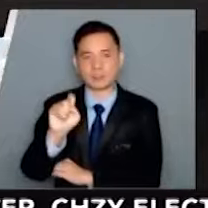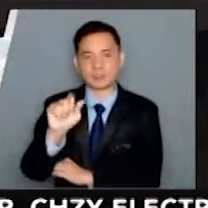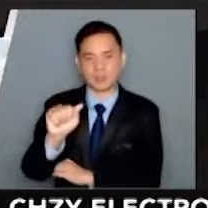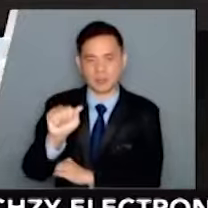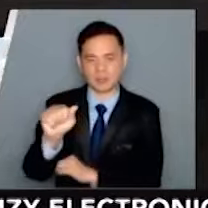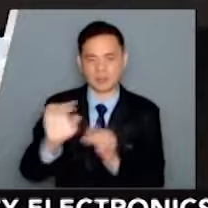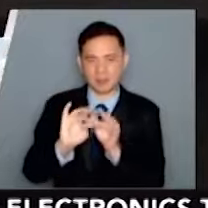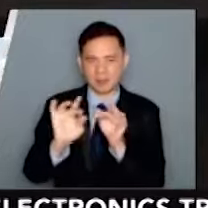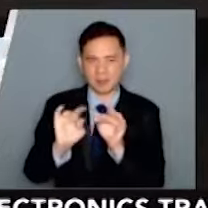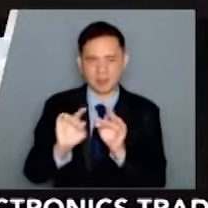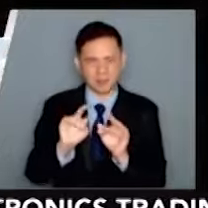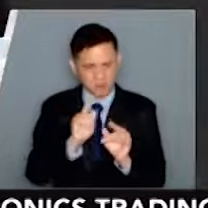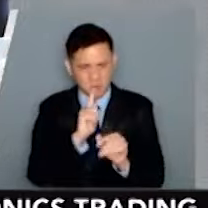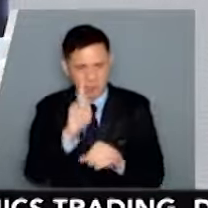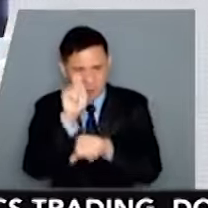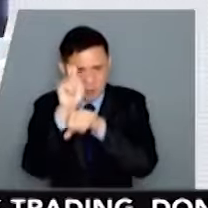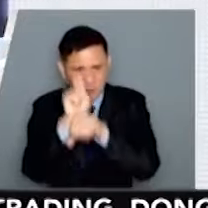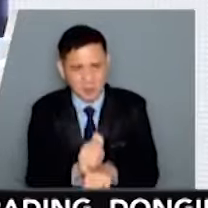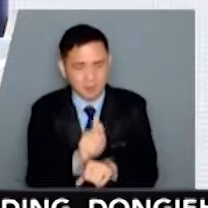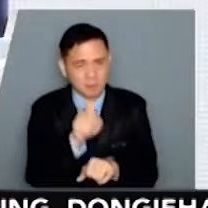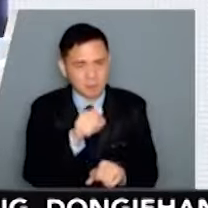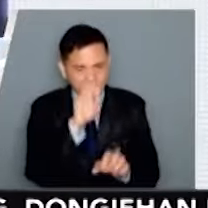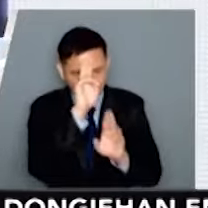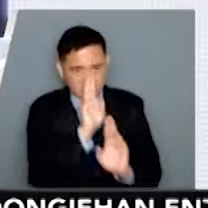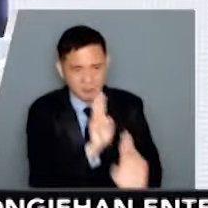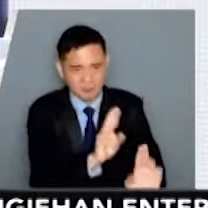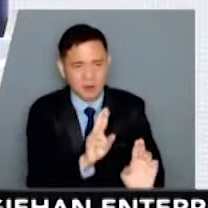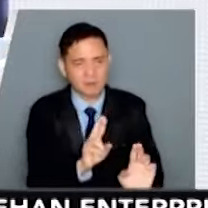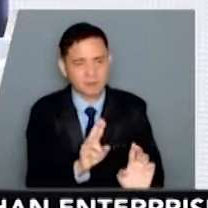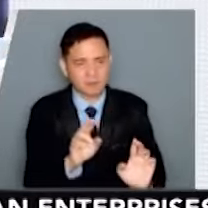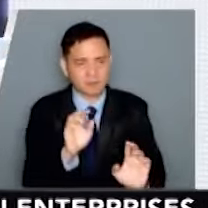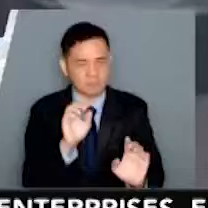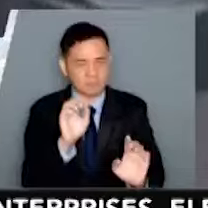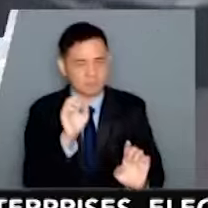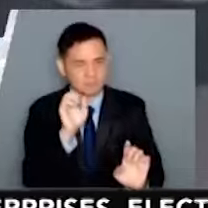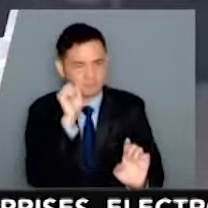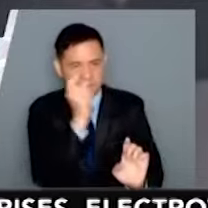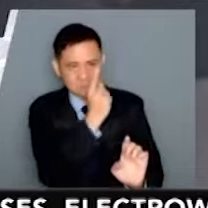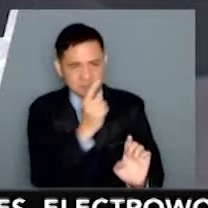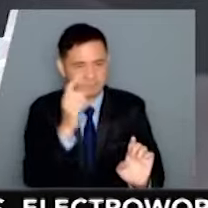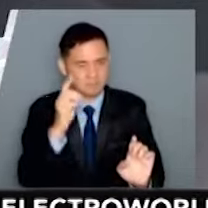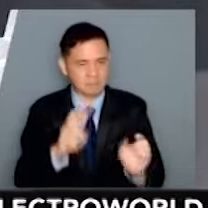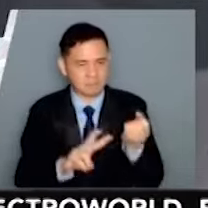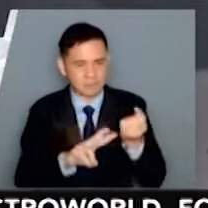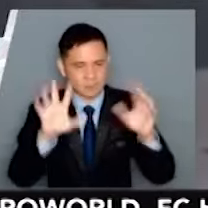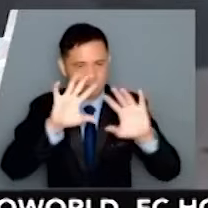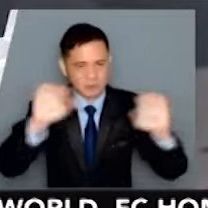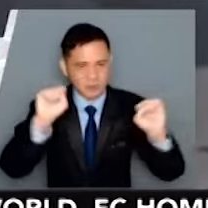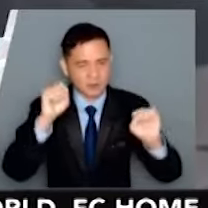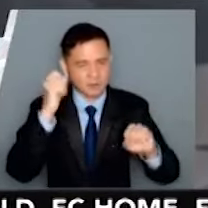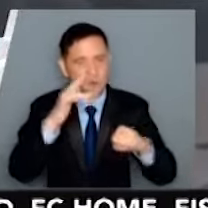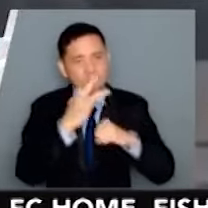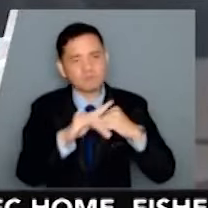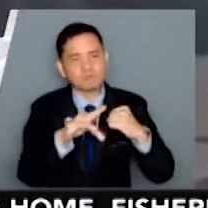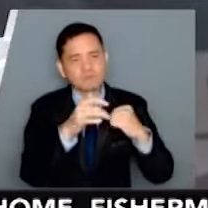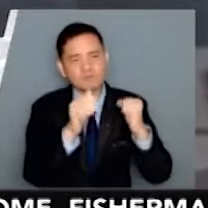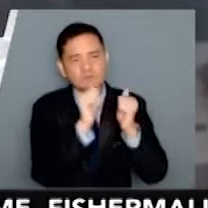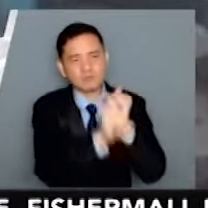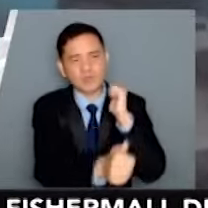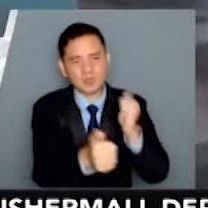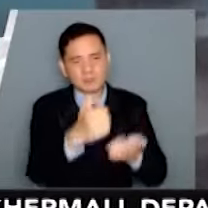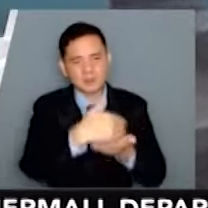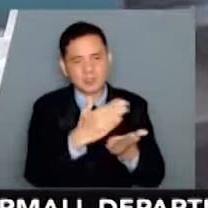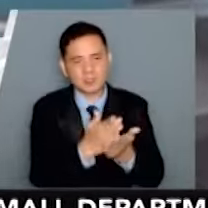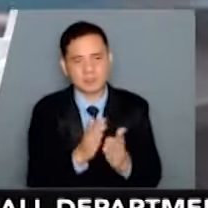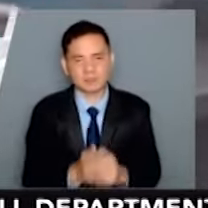bigyan ng kortesiya ang OVP pagdating sa agarang pag-aproba ng budget nito? Wala na dapat tanong. At ang nangyari, a barrage